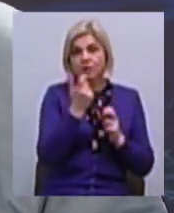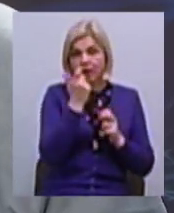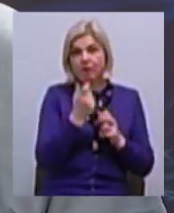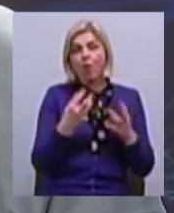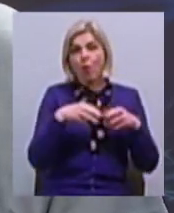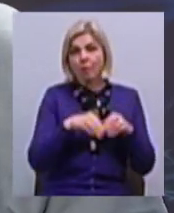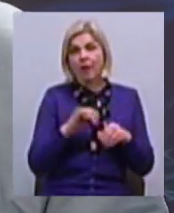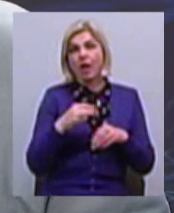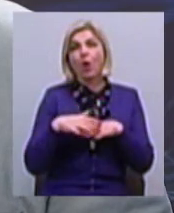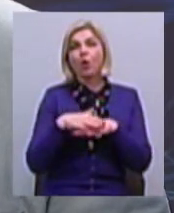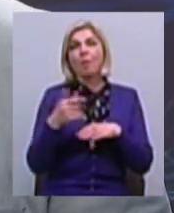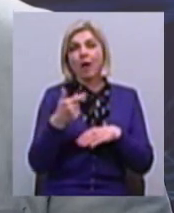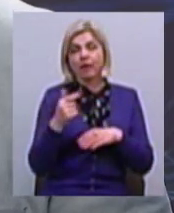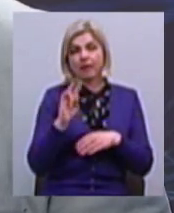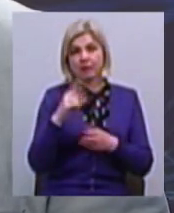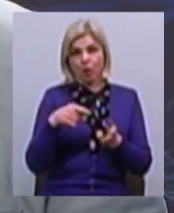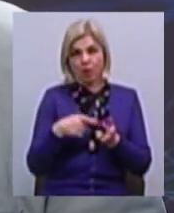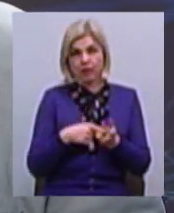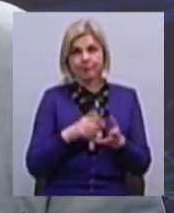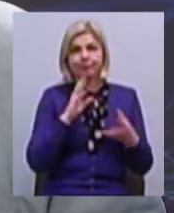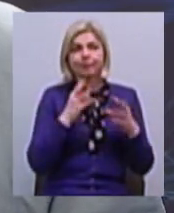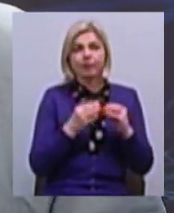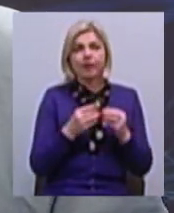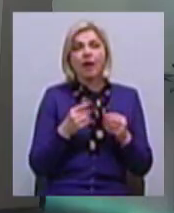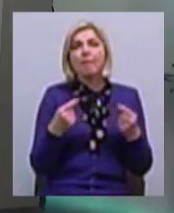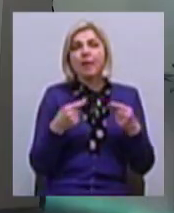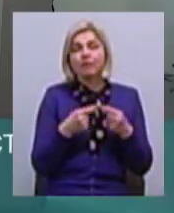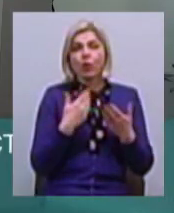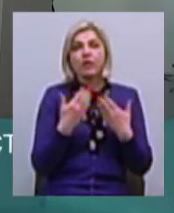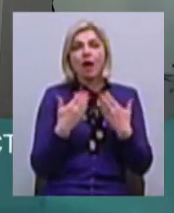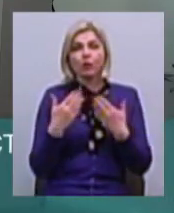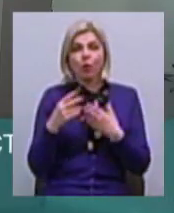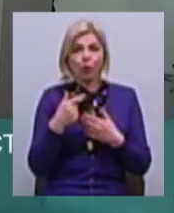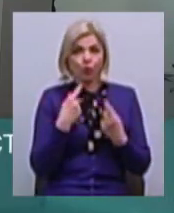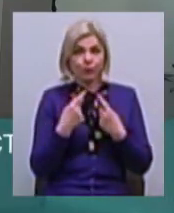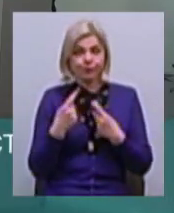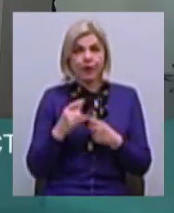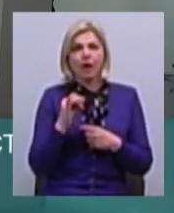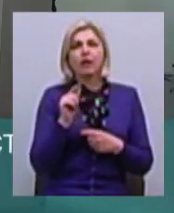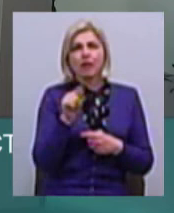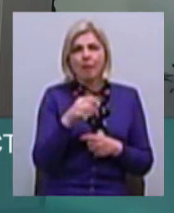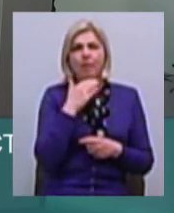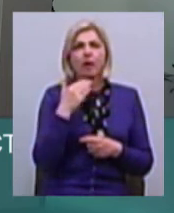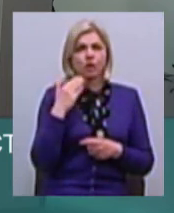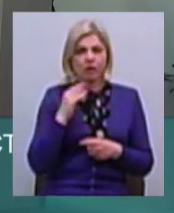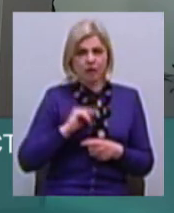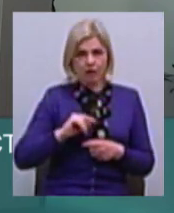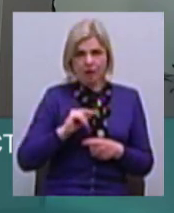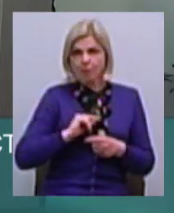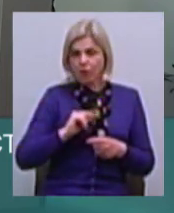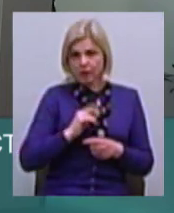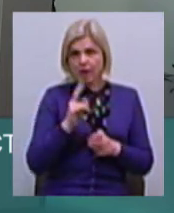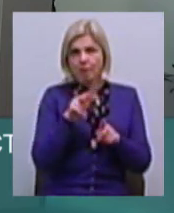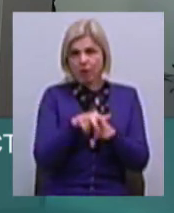міста Миколаєва. Тобто налагодження певної діалогу, можливо, співпраці? По-перше, там багато завдань на цю робочу групу було покладено,